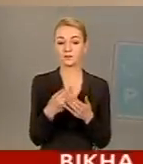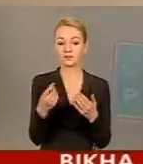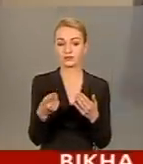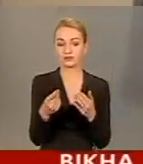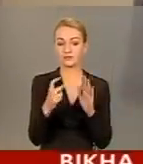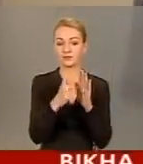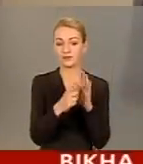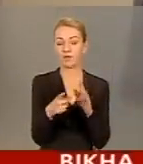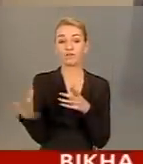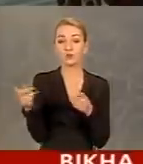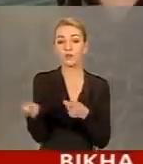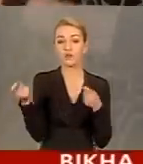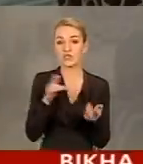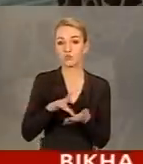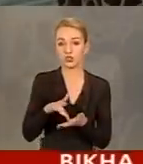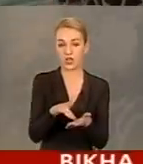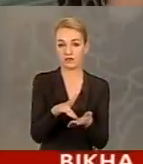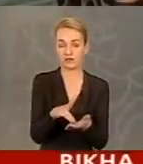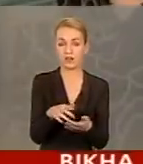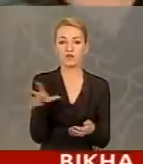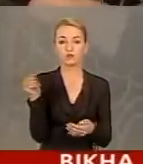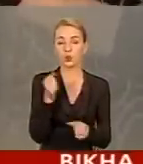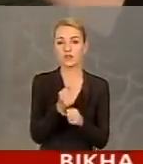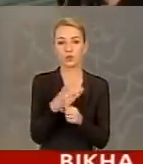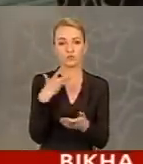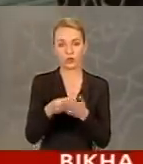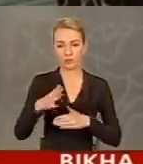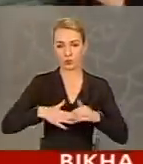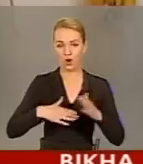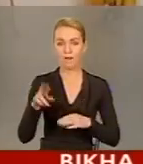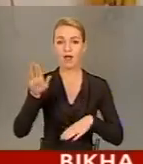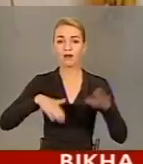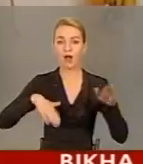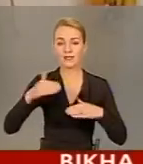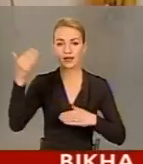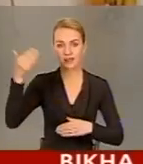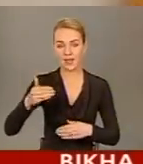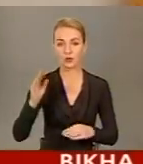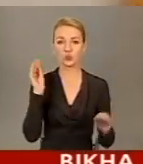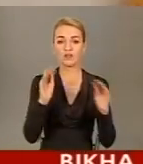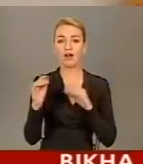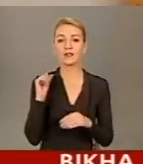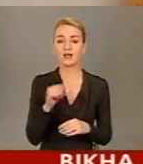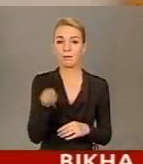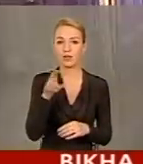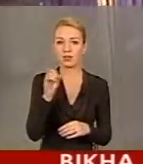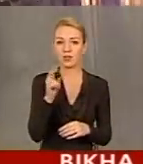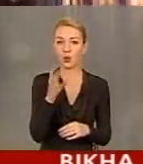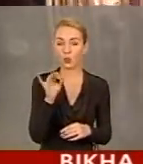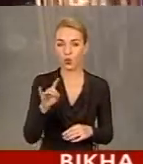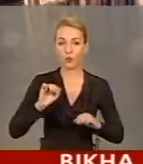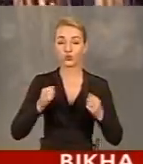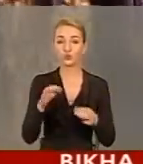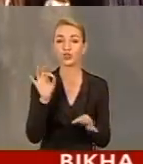з путешествий. Це все своїми руками. Я красила ці стіни, я там создавали самі ті декори, та подружка моя шила ці куколки.